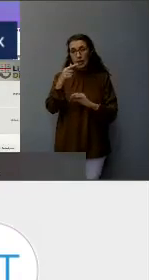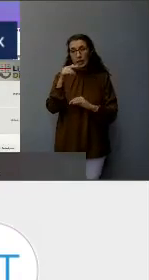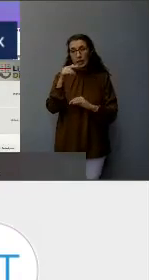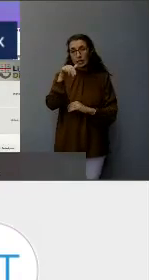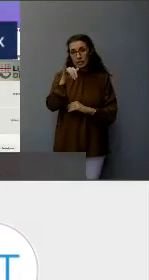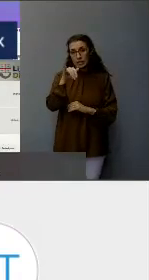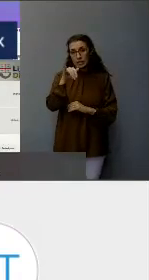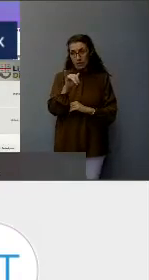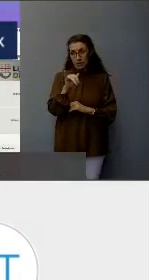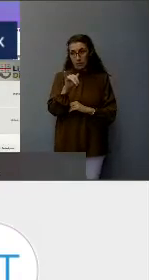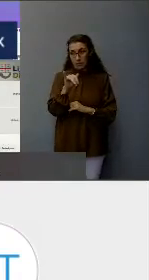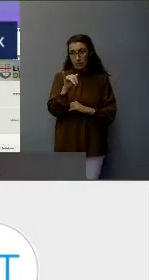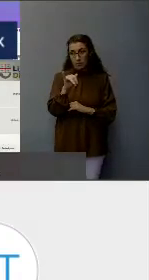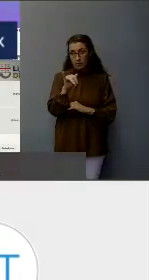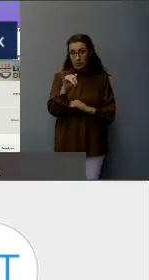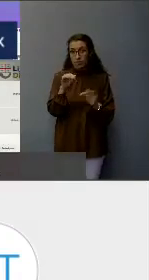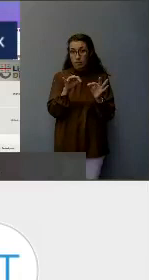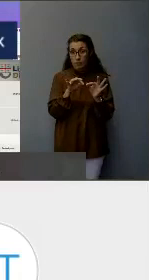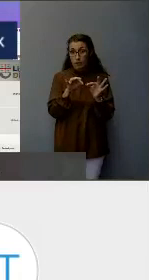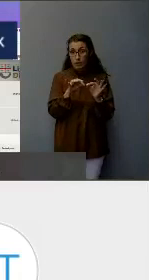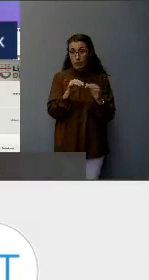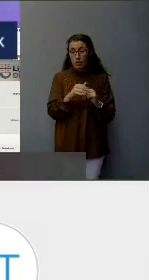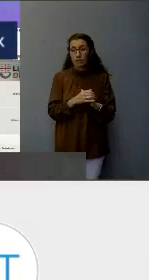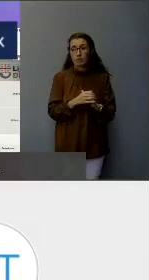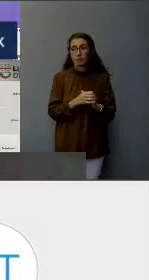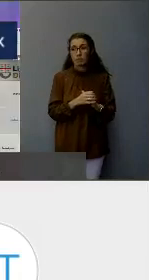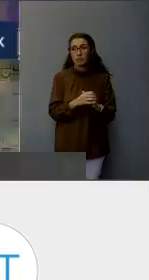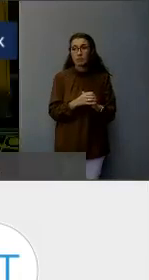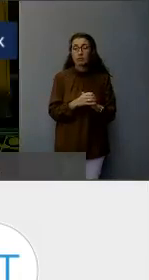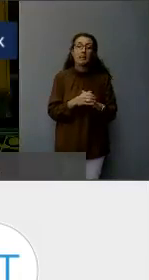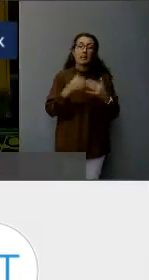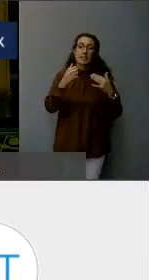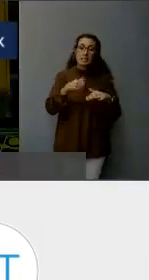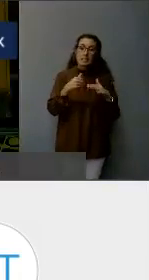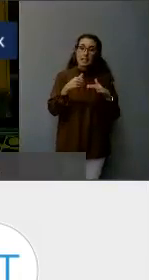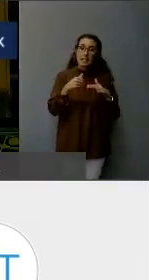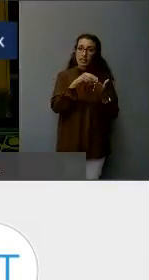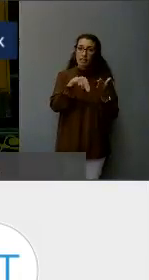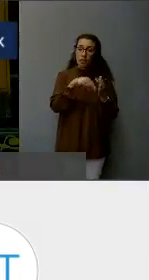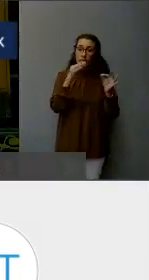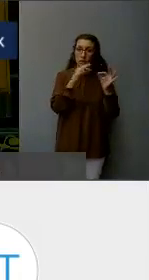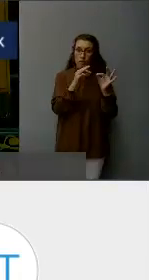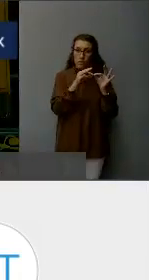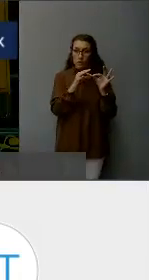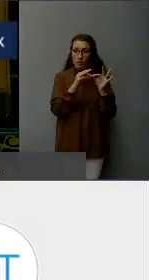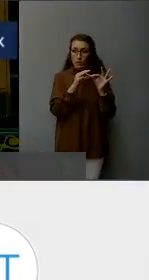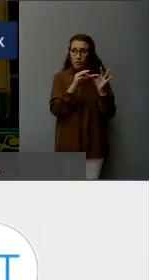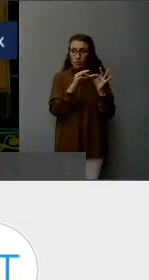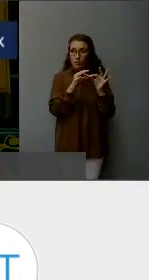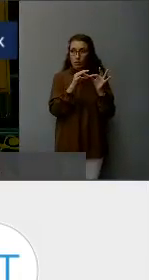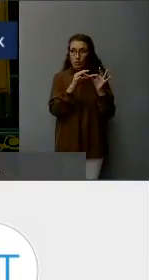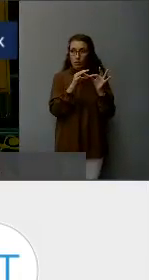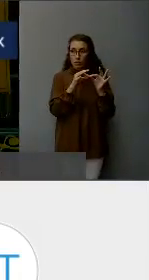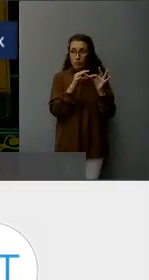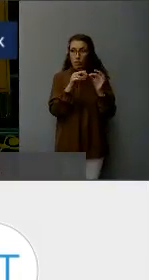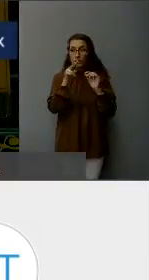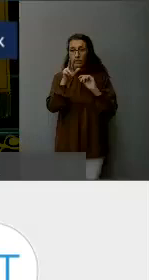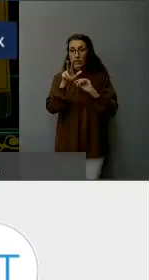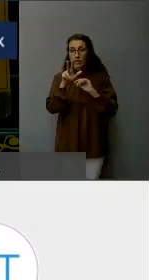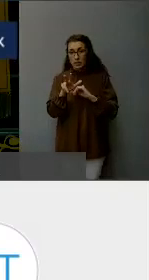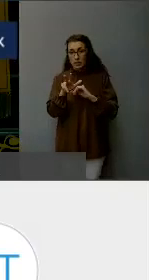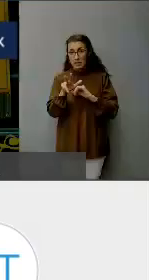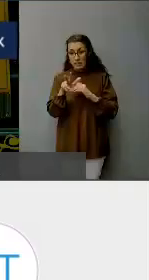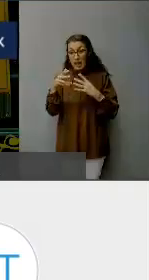considerati ni favorevole 16 voti favorevoli e 23 col